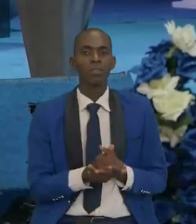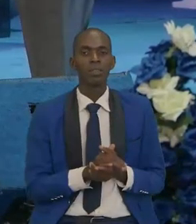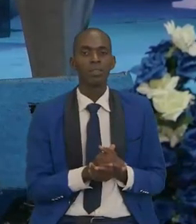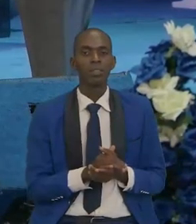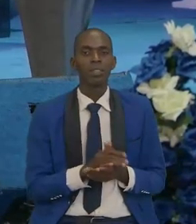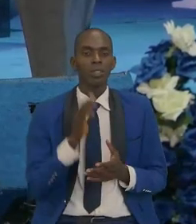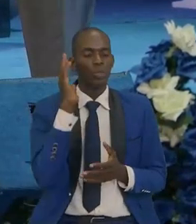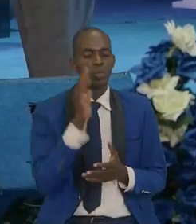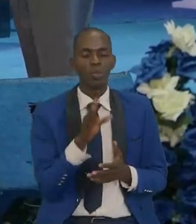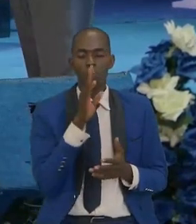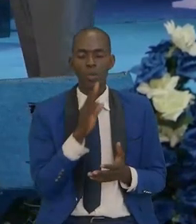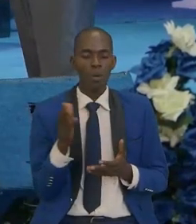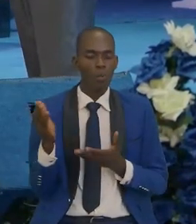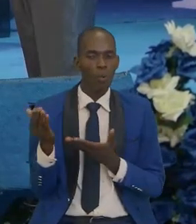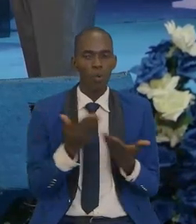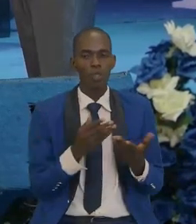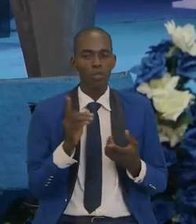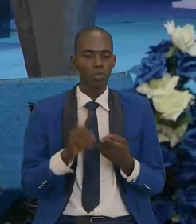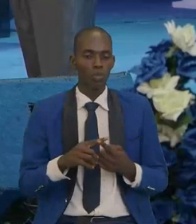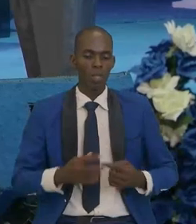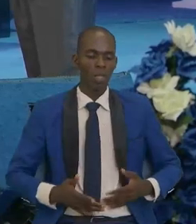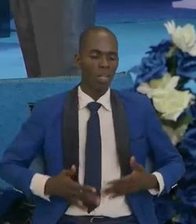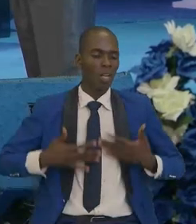qu'ils ne se convertissent